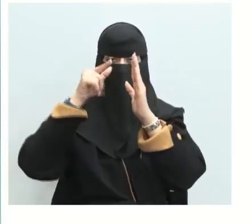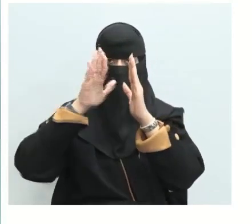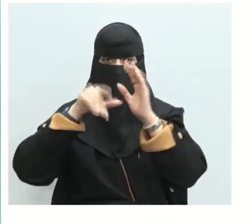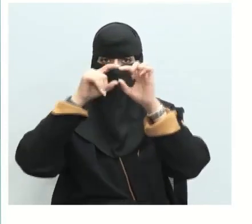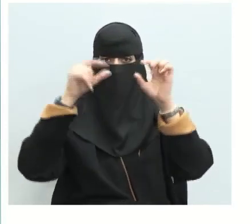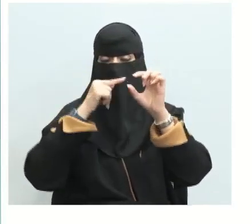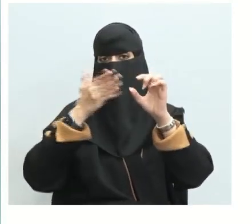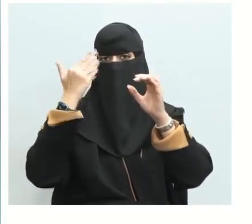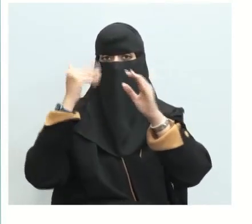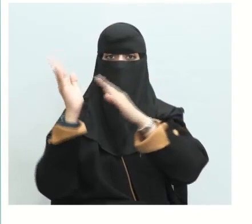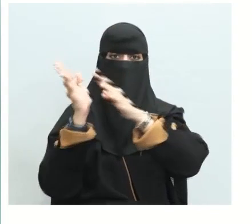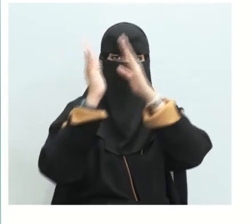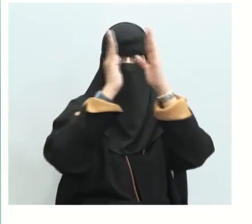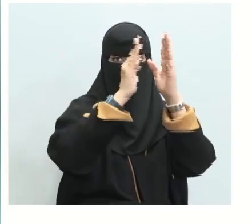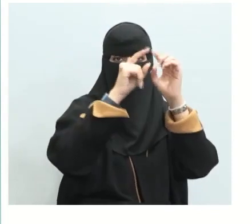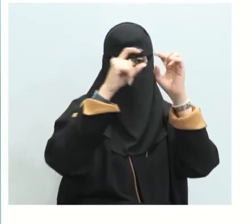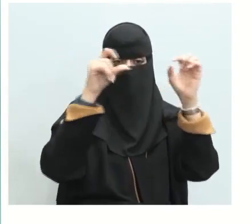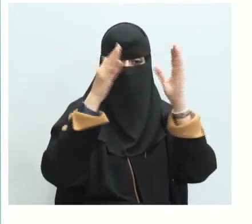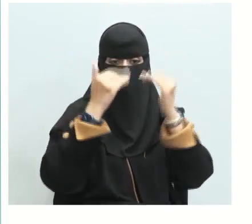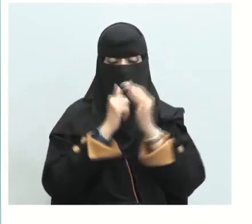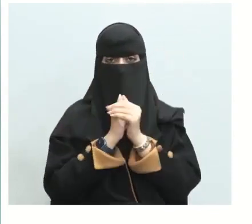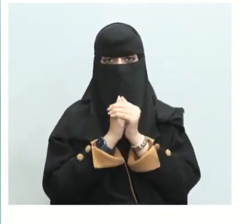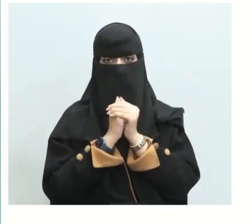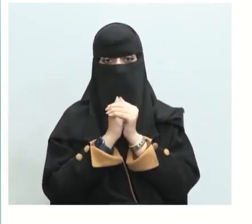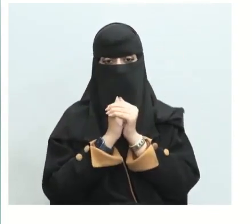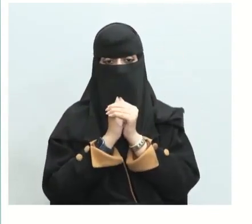المجلد الذي أنشأناه مسبقا،